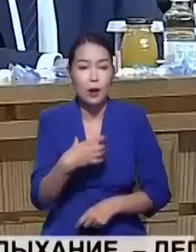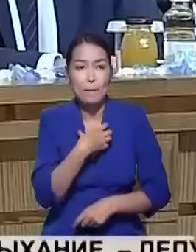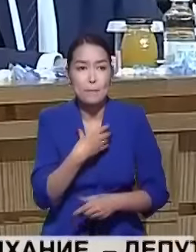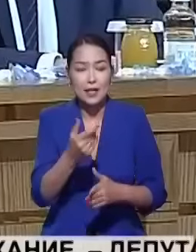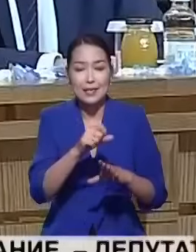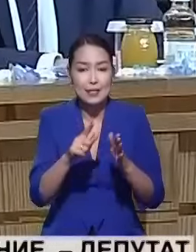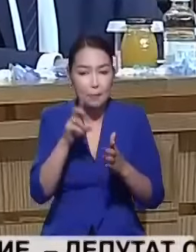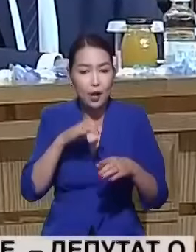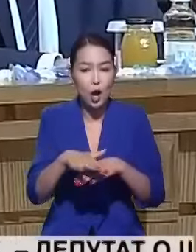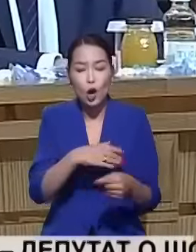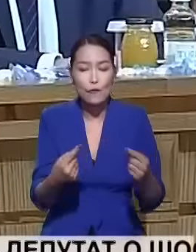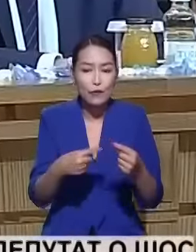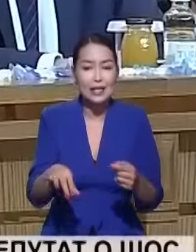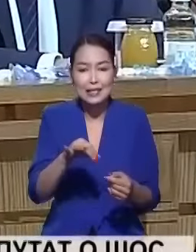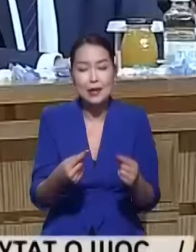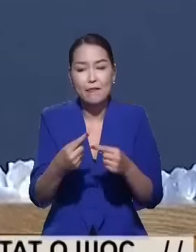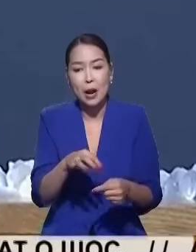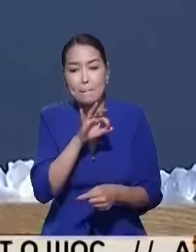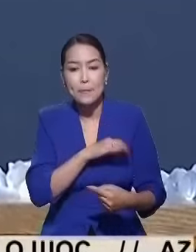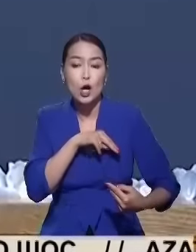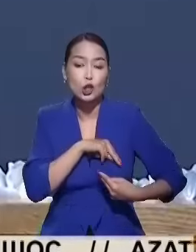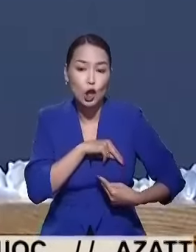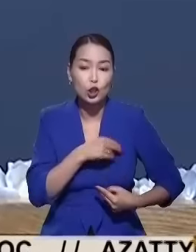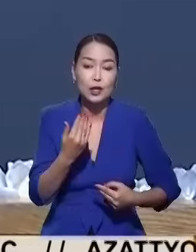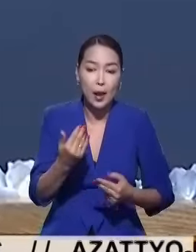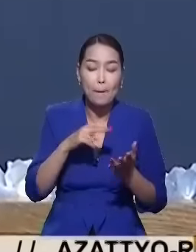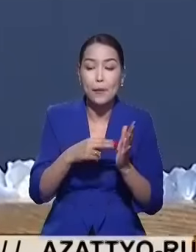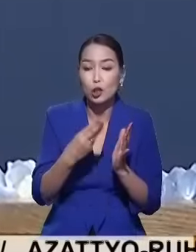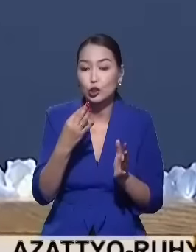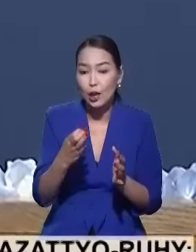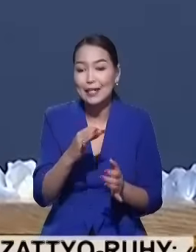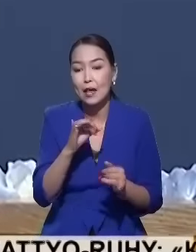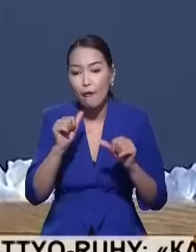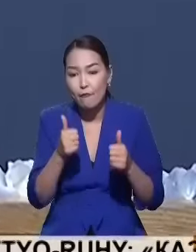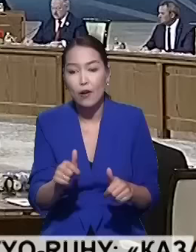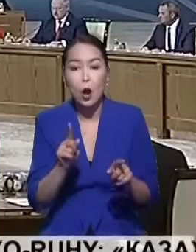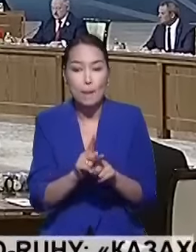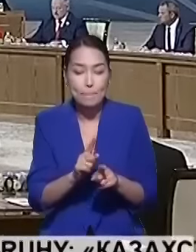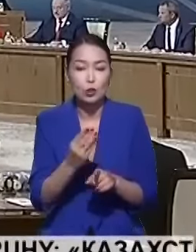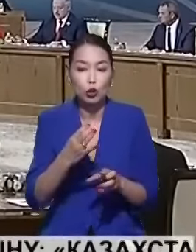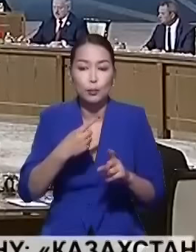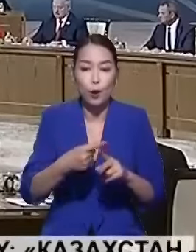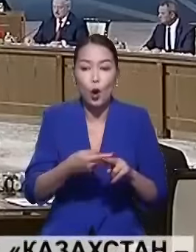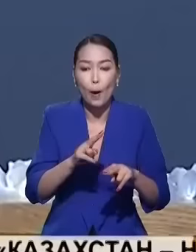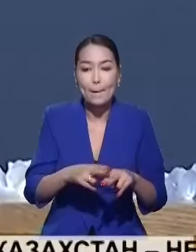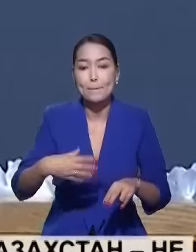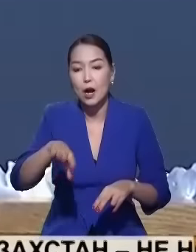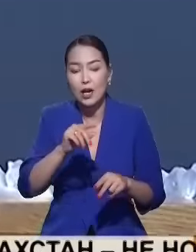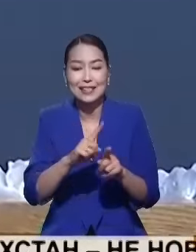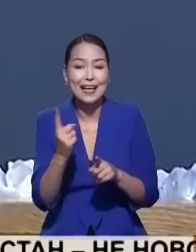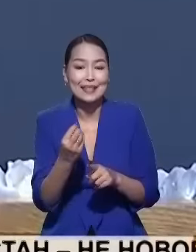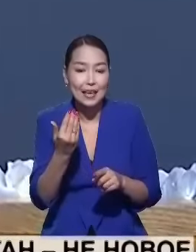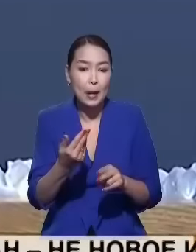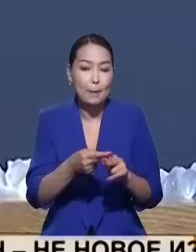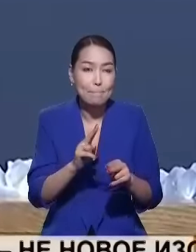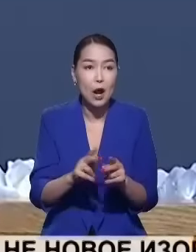страны всестороннему и взаимовыгодному сотрудничеству в рамках ШОС и в формате ШОС+. Он также выразил уверенность, что все